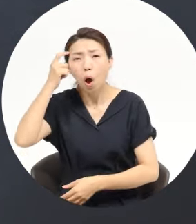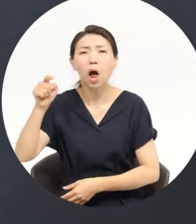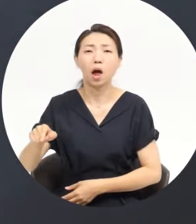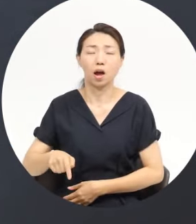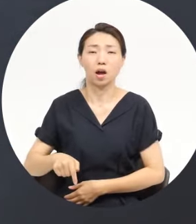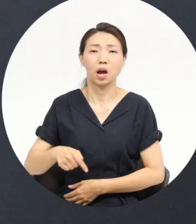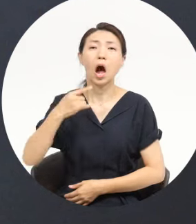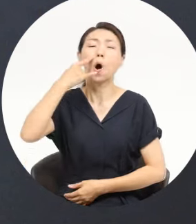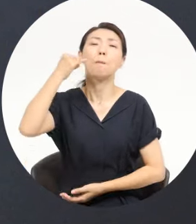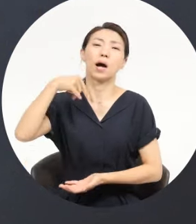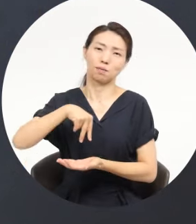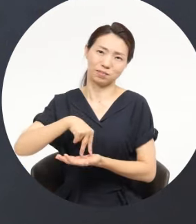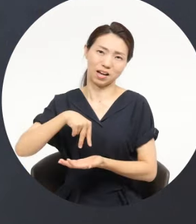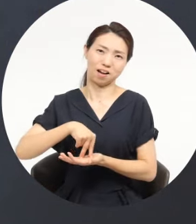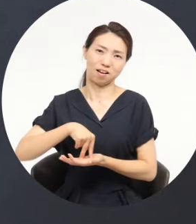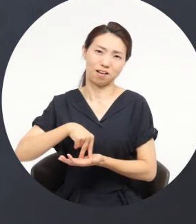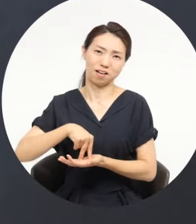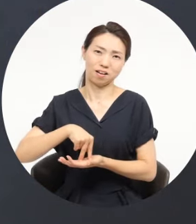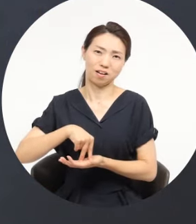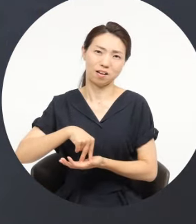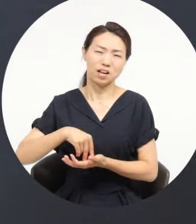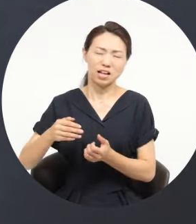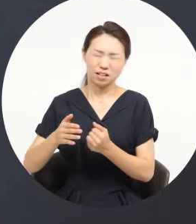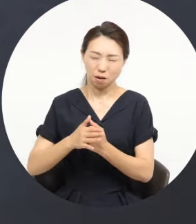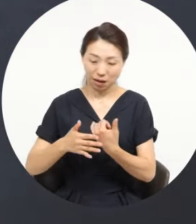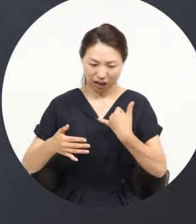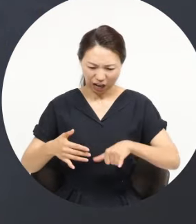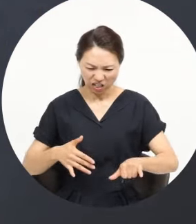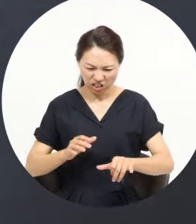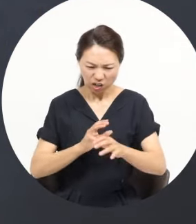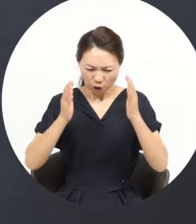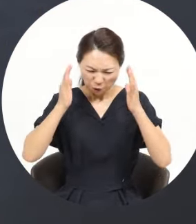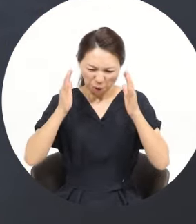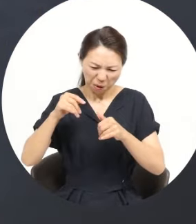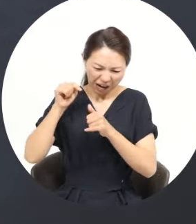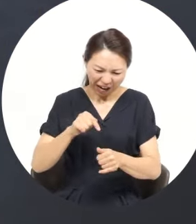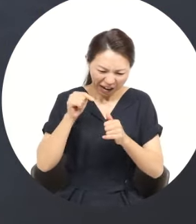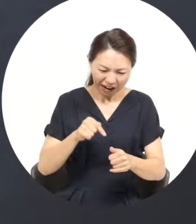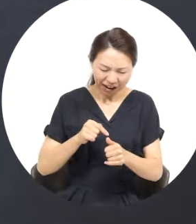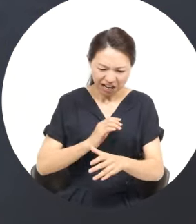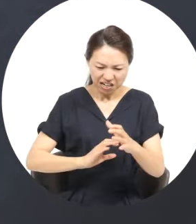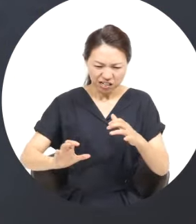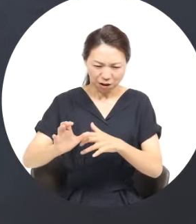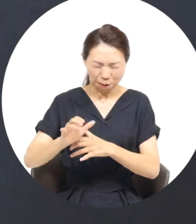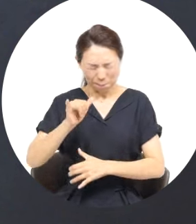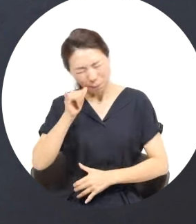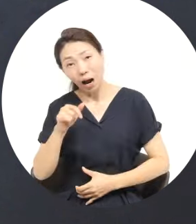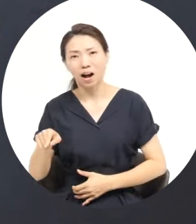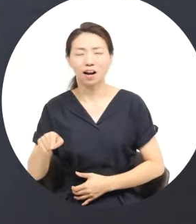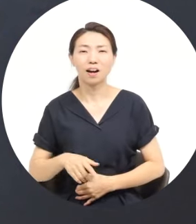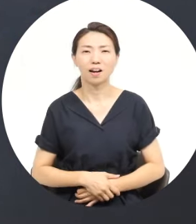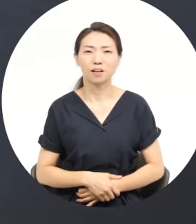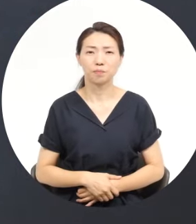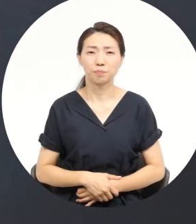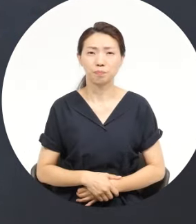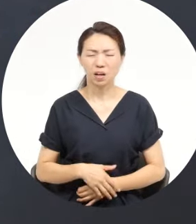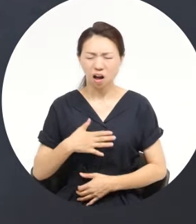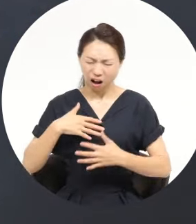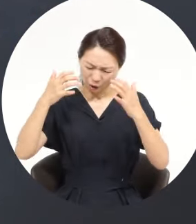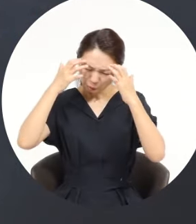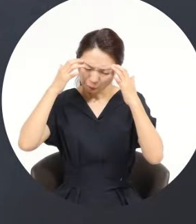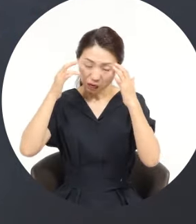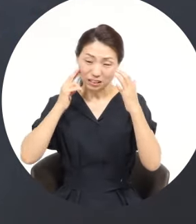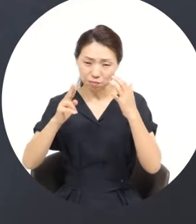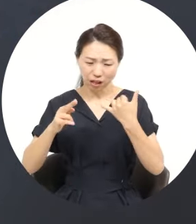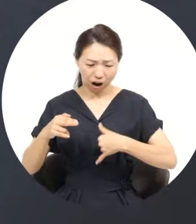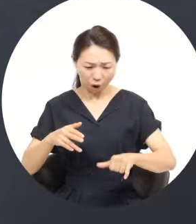하느냐. 이제 이런 관점에서 더 아이들 공부에 집착을 하게 되는 거예요. 내가 이곳 생활하면서 하는데 네가 왜 공부 안